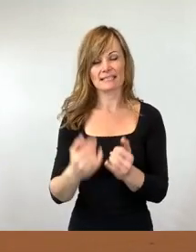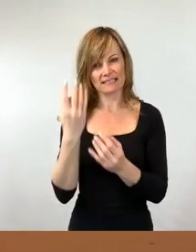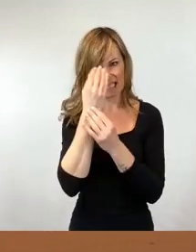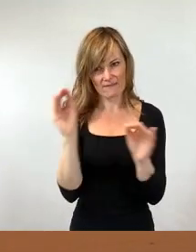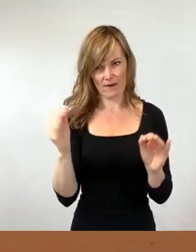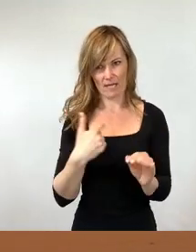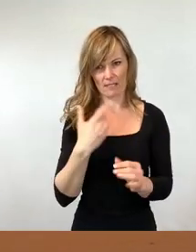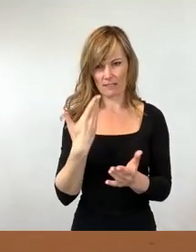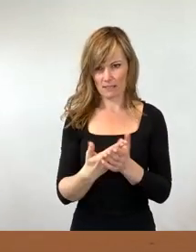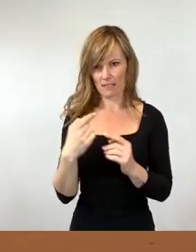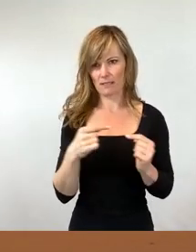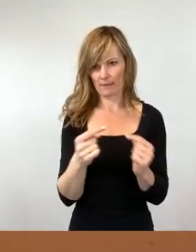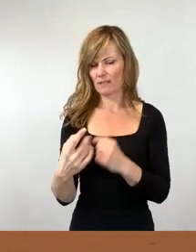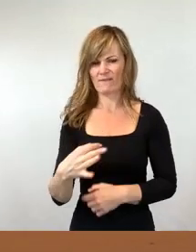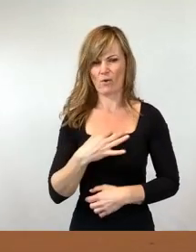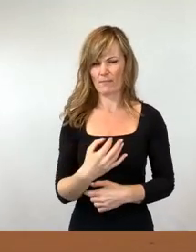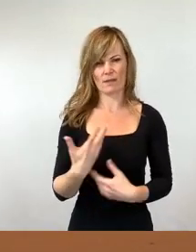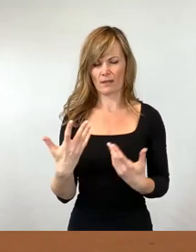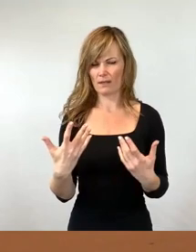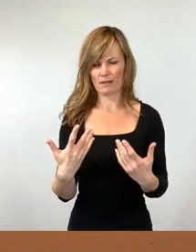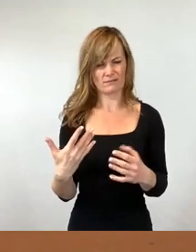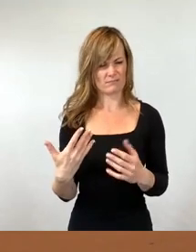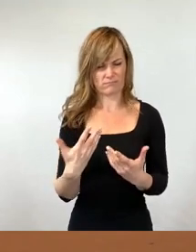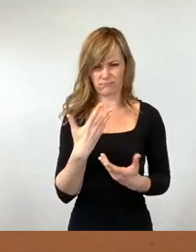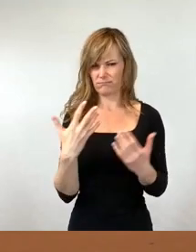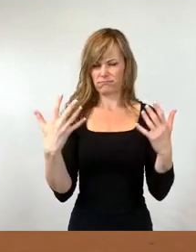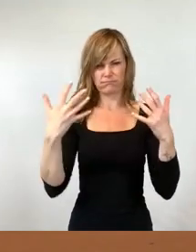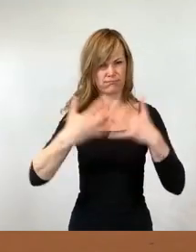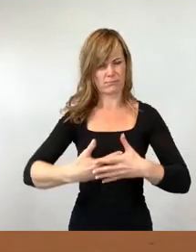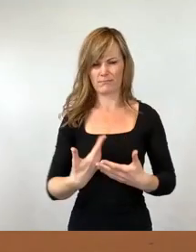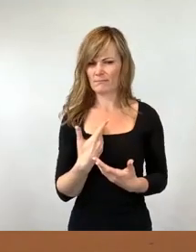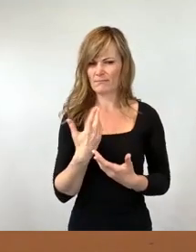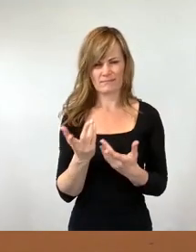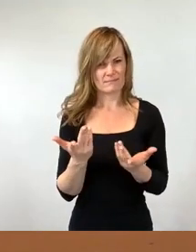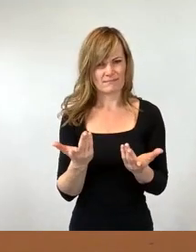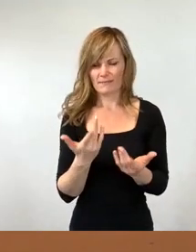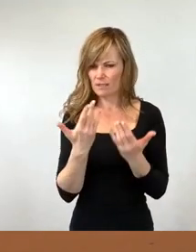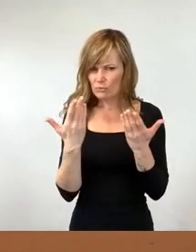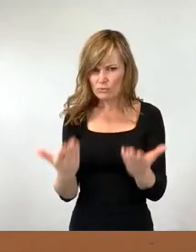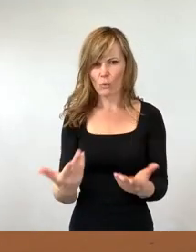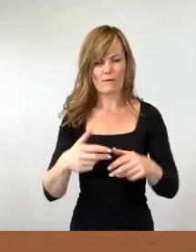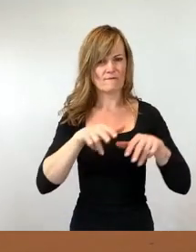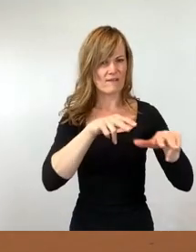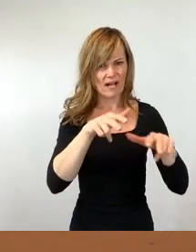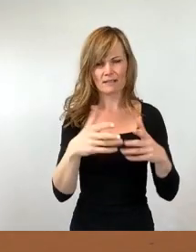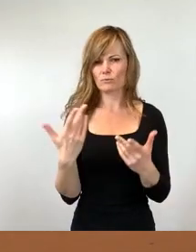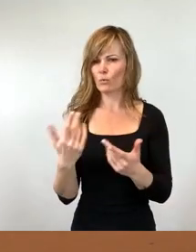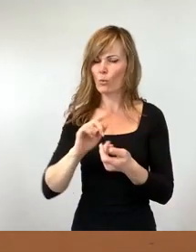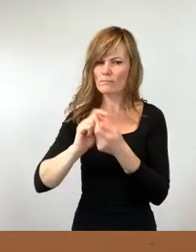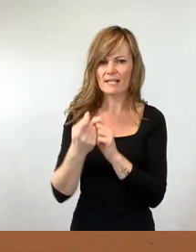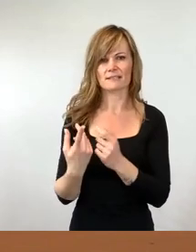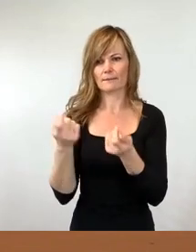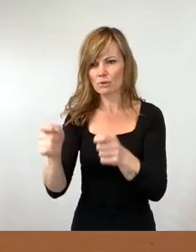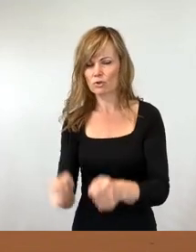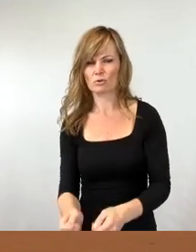ist verstörend und unangemessen, wie und in welcher Form hier Handeln der Verwaltung und die Umsetzung von Beschlüssen dieses Rates